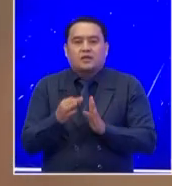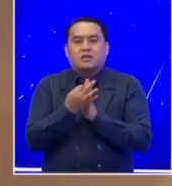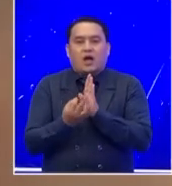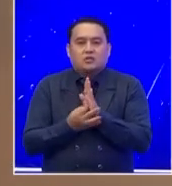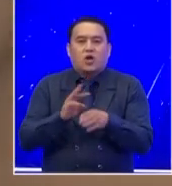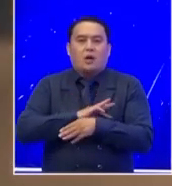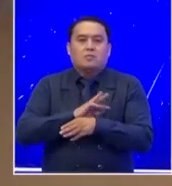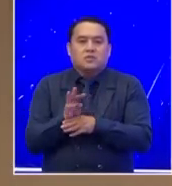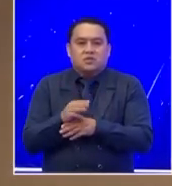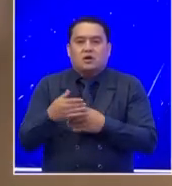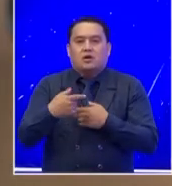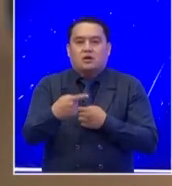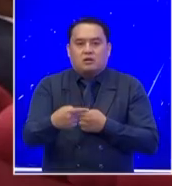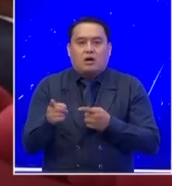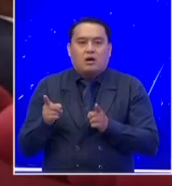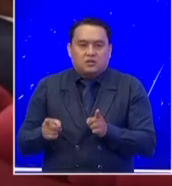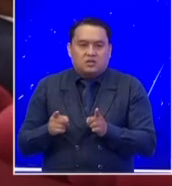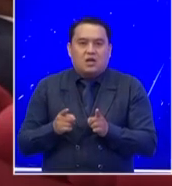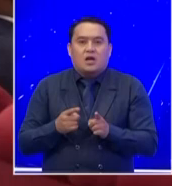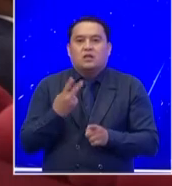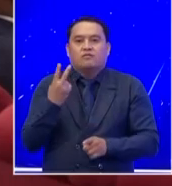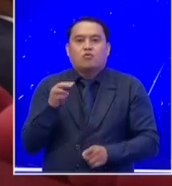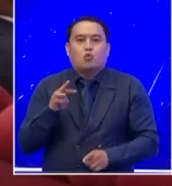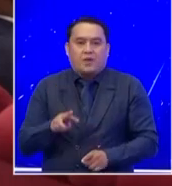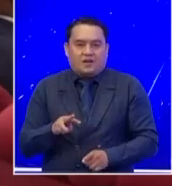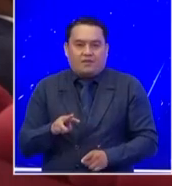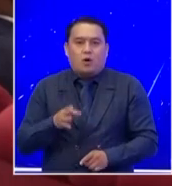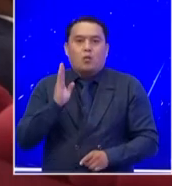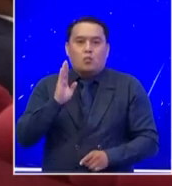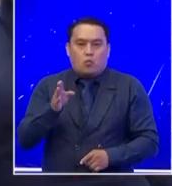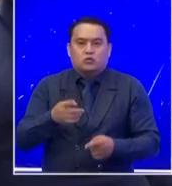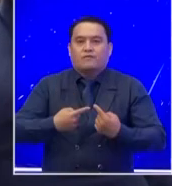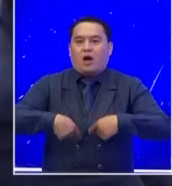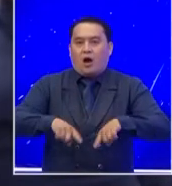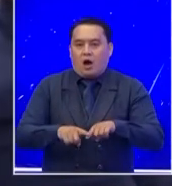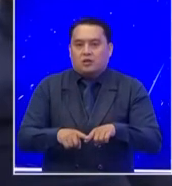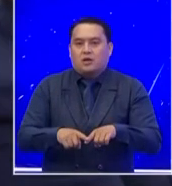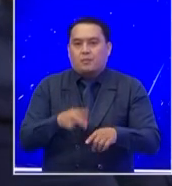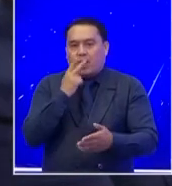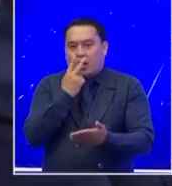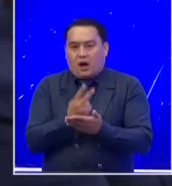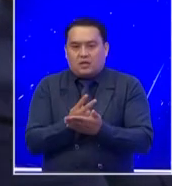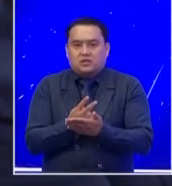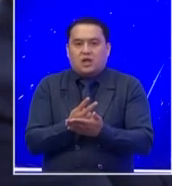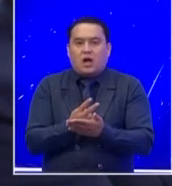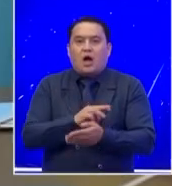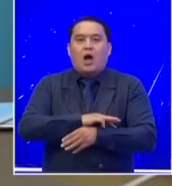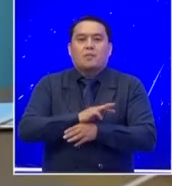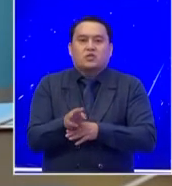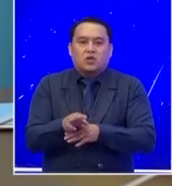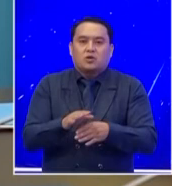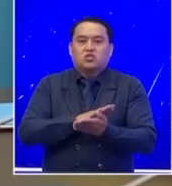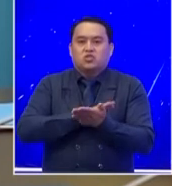позволит обеспечить расстояние между тестируемыми не менее 2 метров. Будет организована онлайн-трансляция. Тем самым